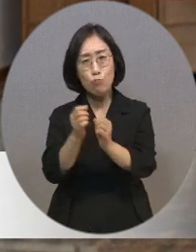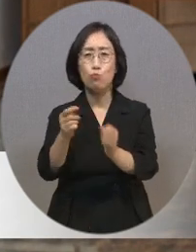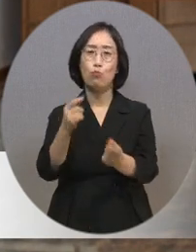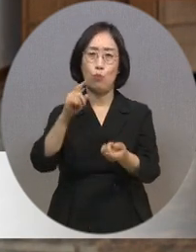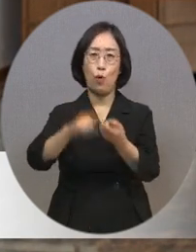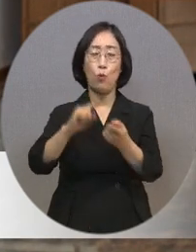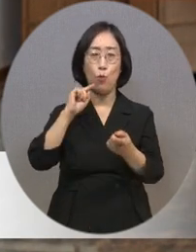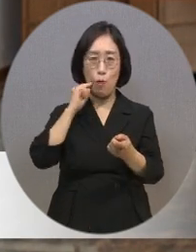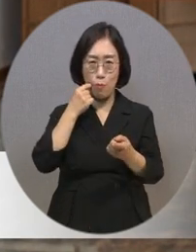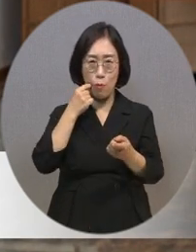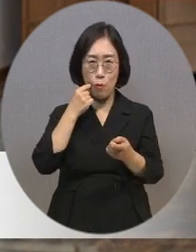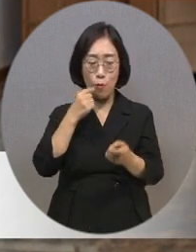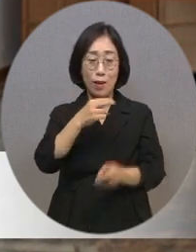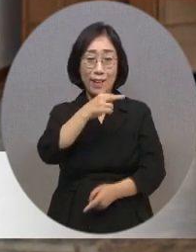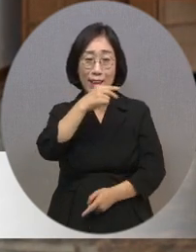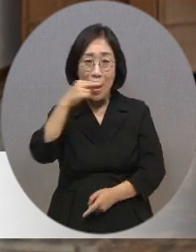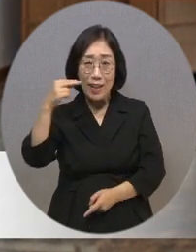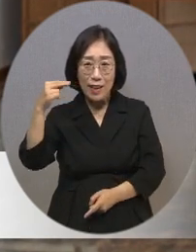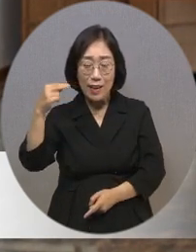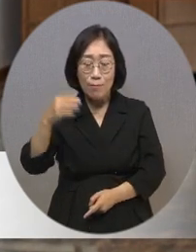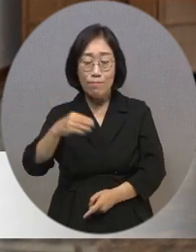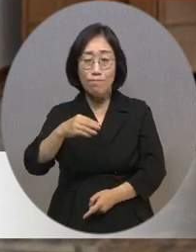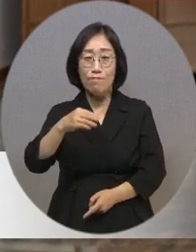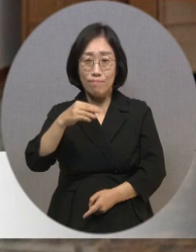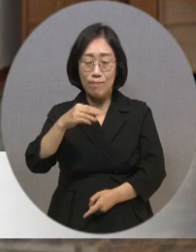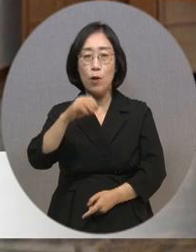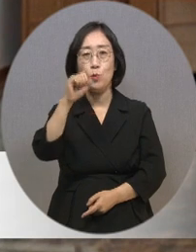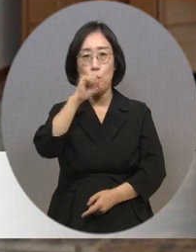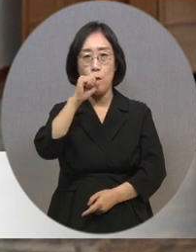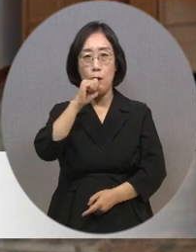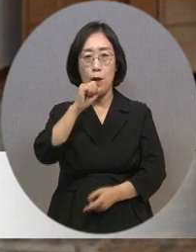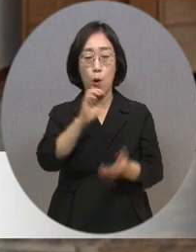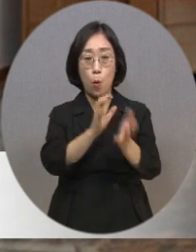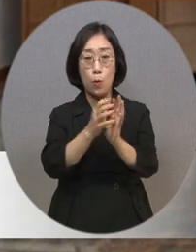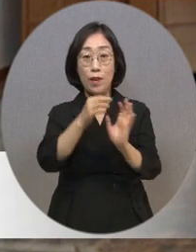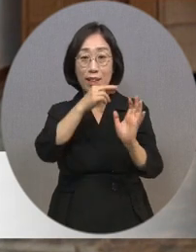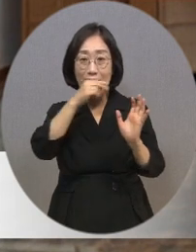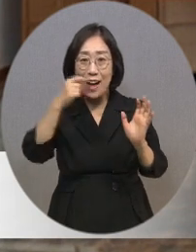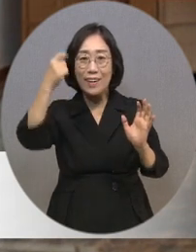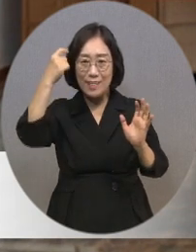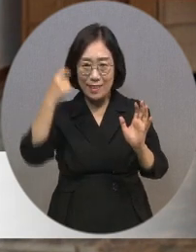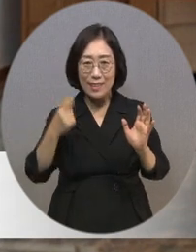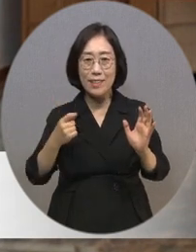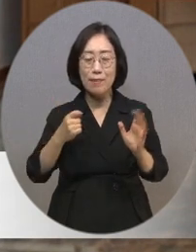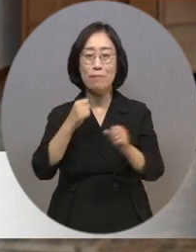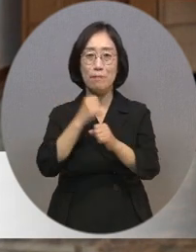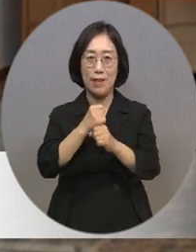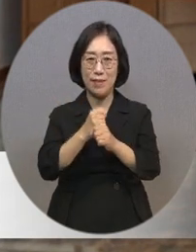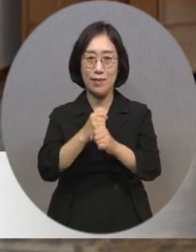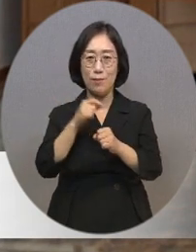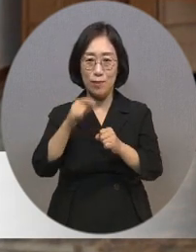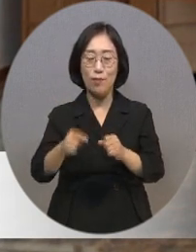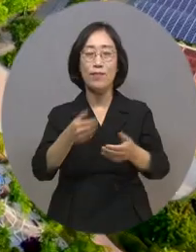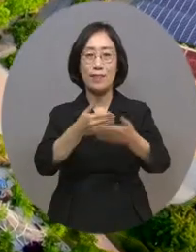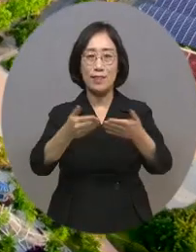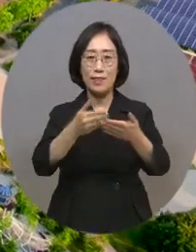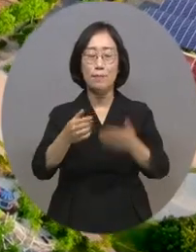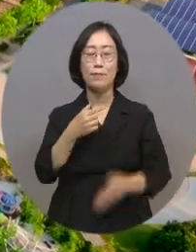그 꽃에서 나오는 향기까지. 그래서 꽃에서 향기가 나는 느낌을 주고 싶은 그런 그림을 그리고